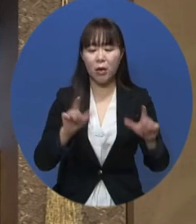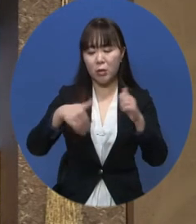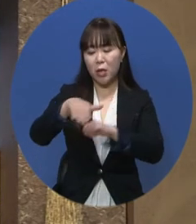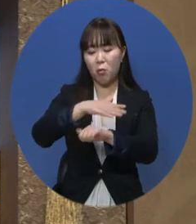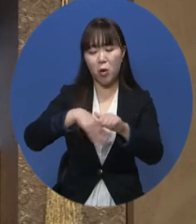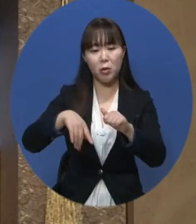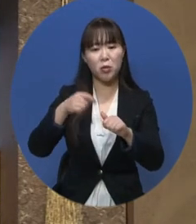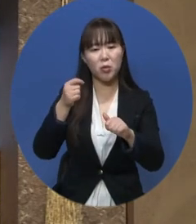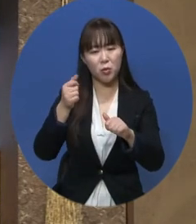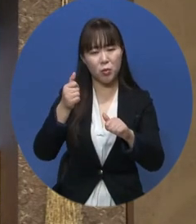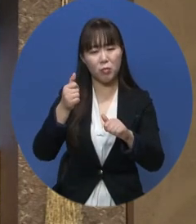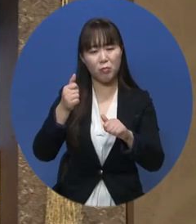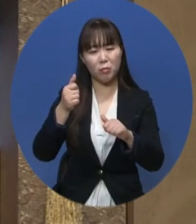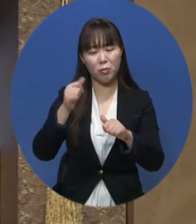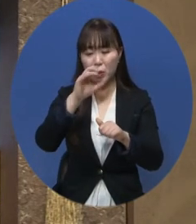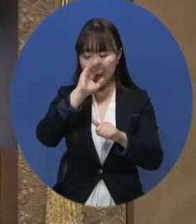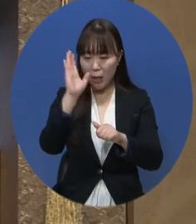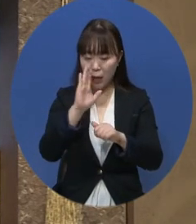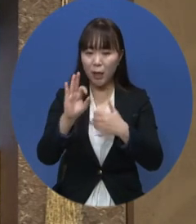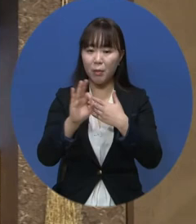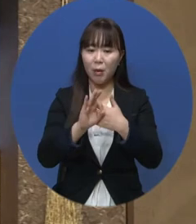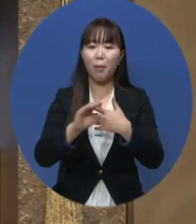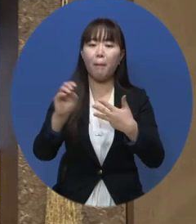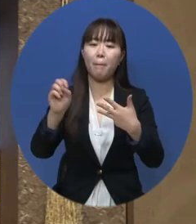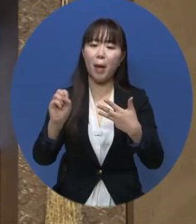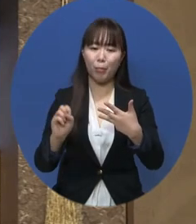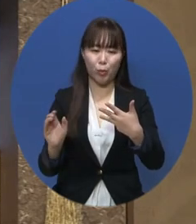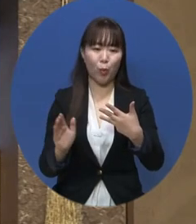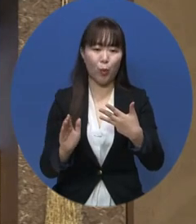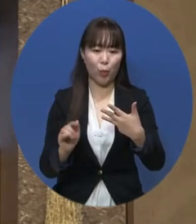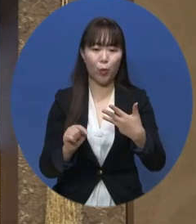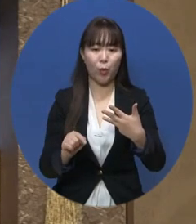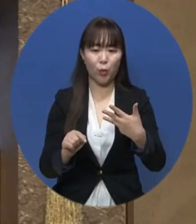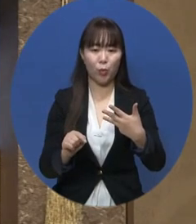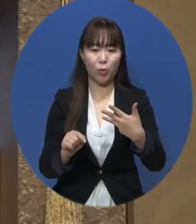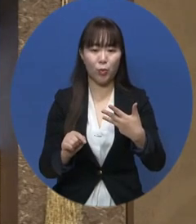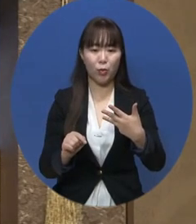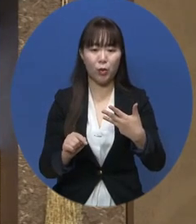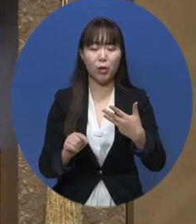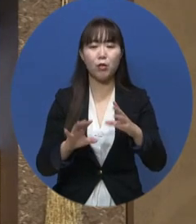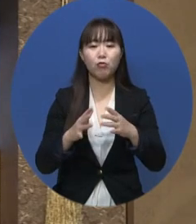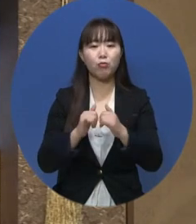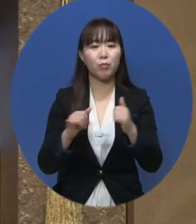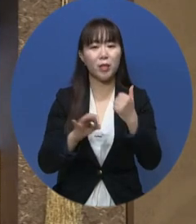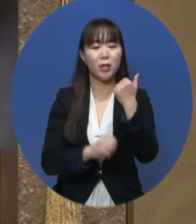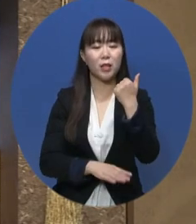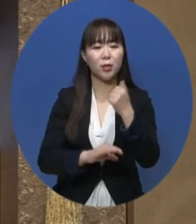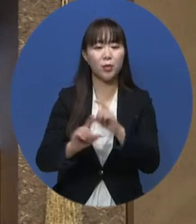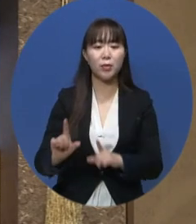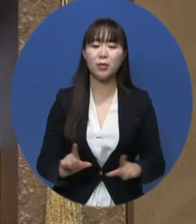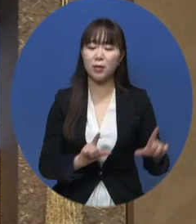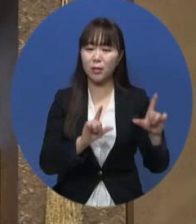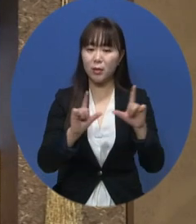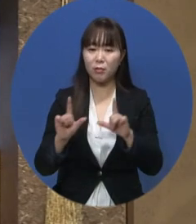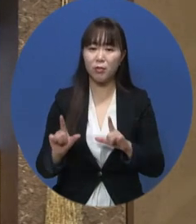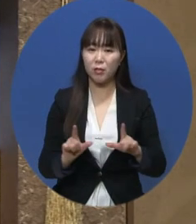이제 조금 더 내려갈수록 또 이 8%인 분들은 우리가 이제